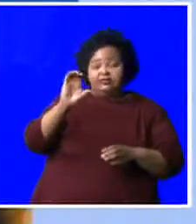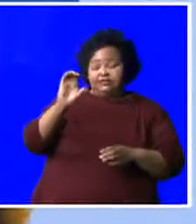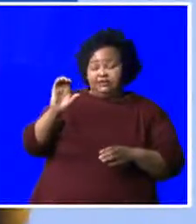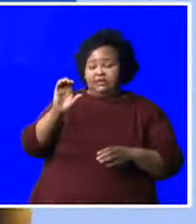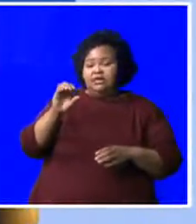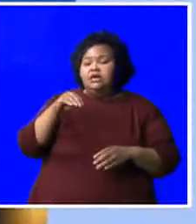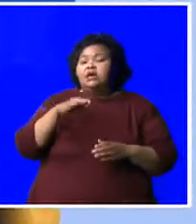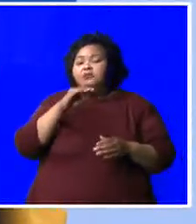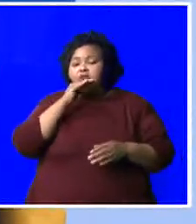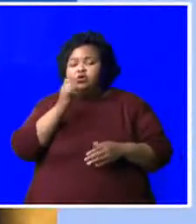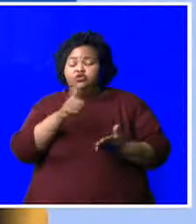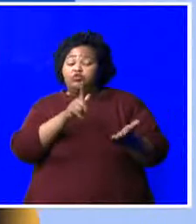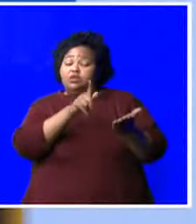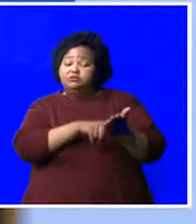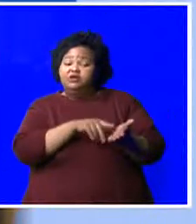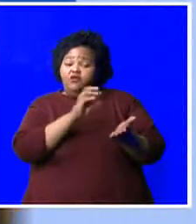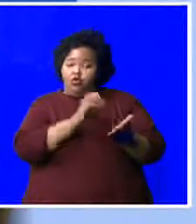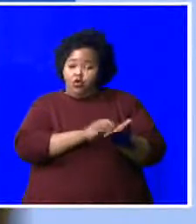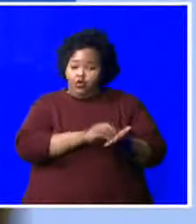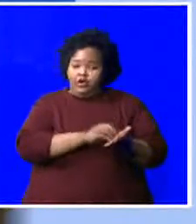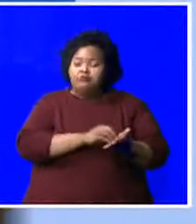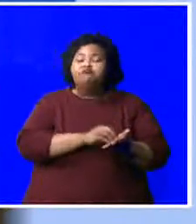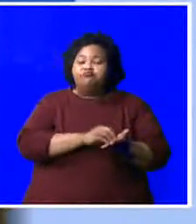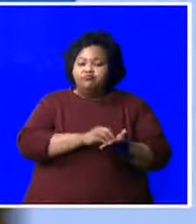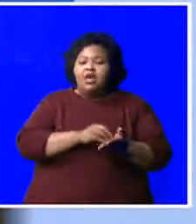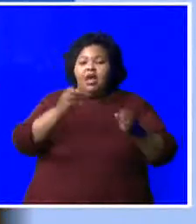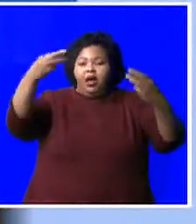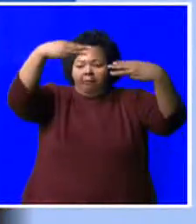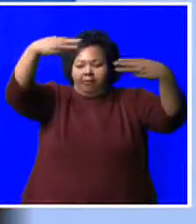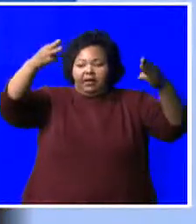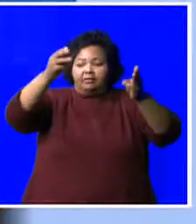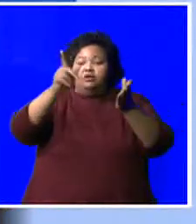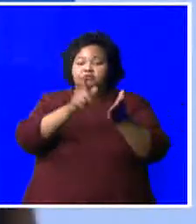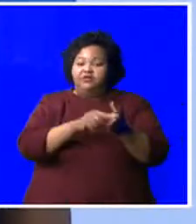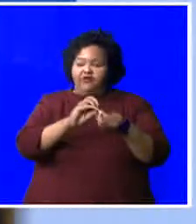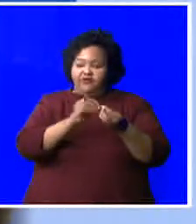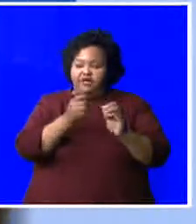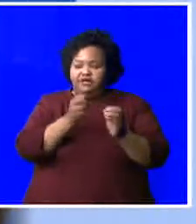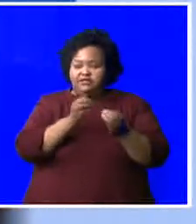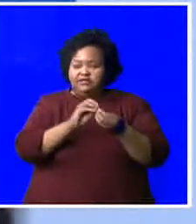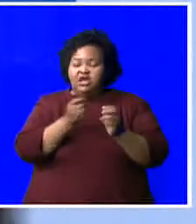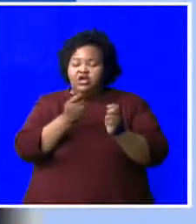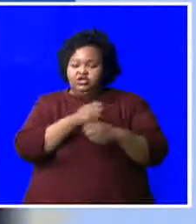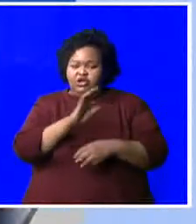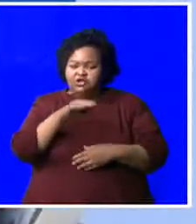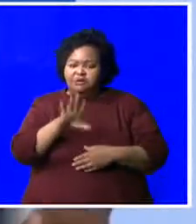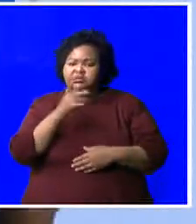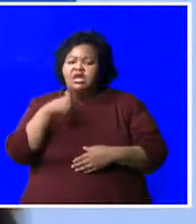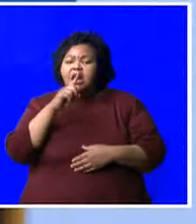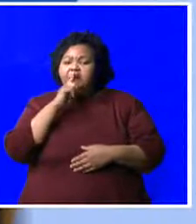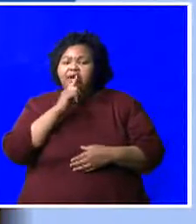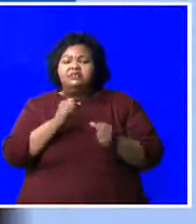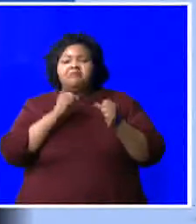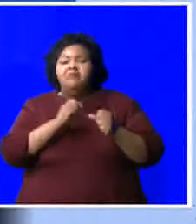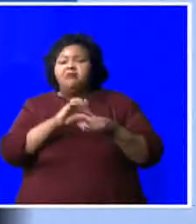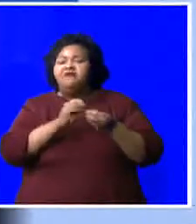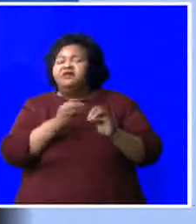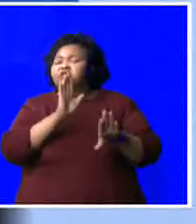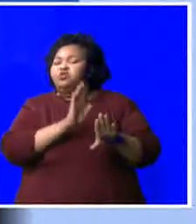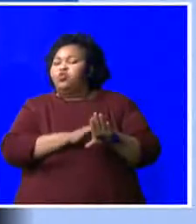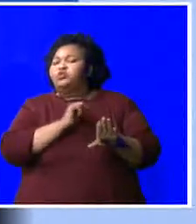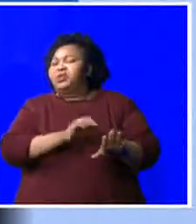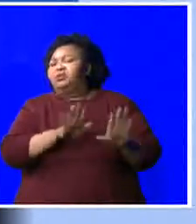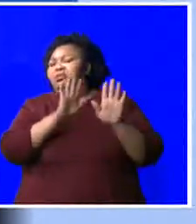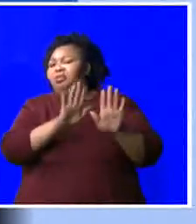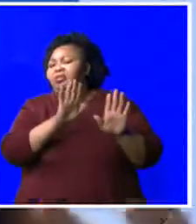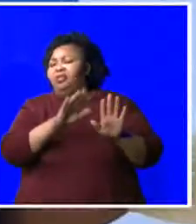kodwa iParliamente solo ihleli ayekulungisi lokho sizathu ngilokuthi bani bekucala labangabanjwa emakati amakhulu noma emakhulu